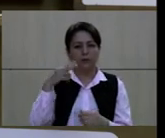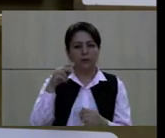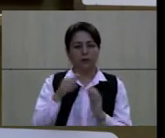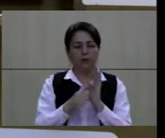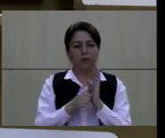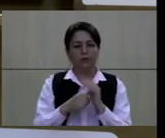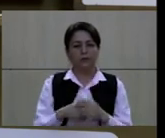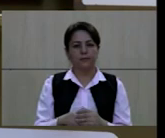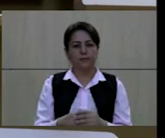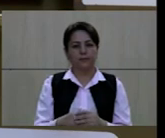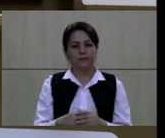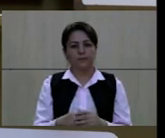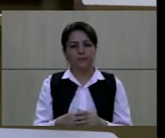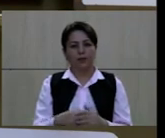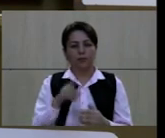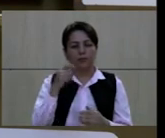126.